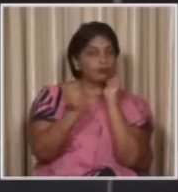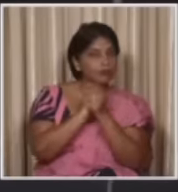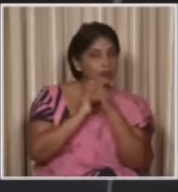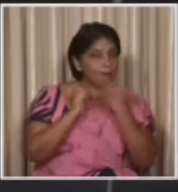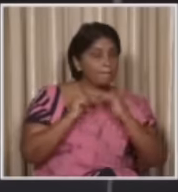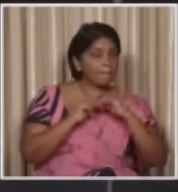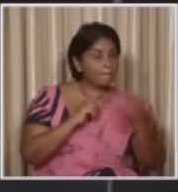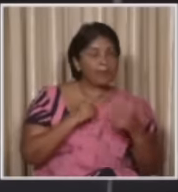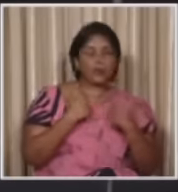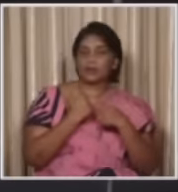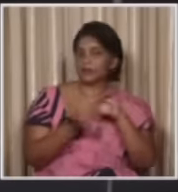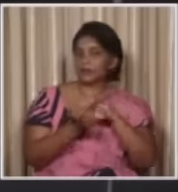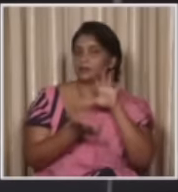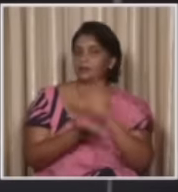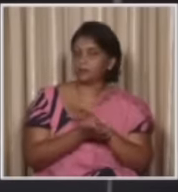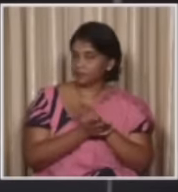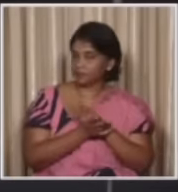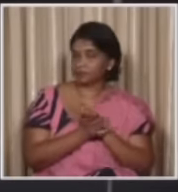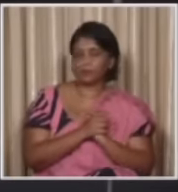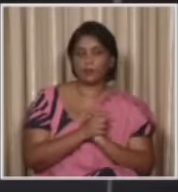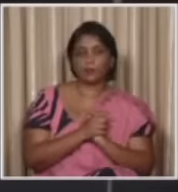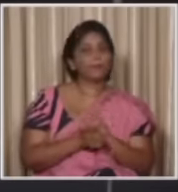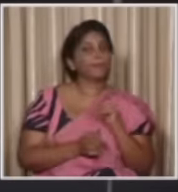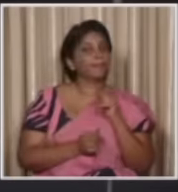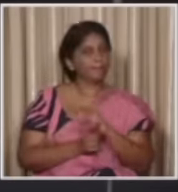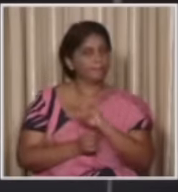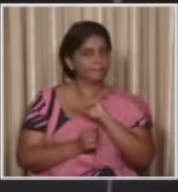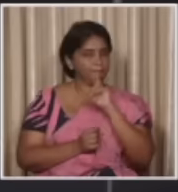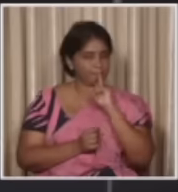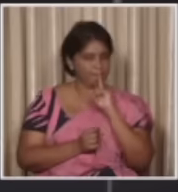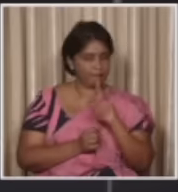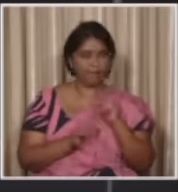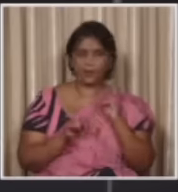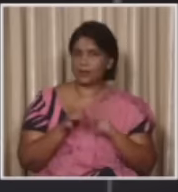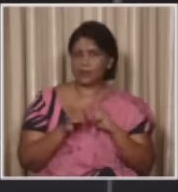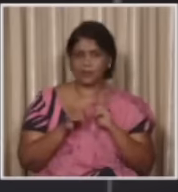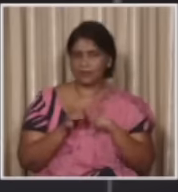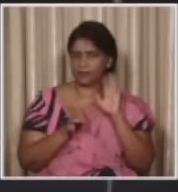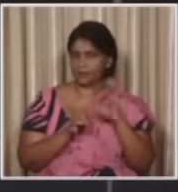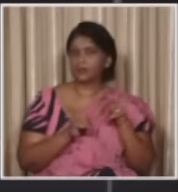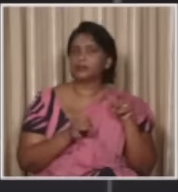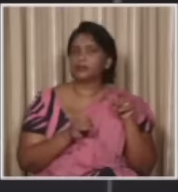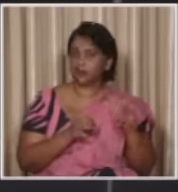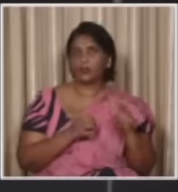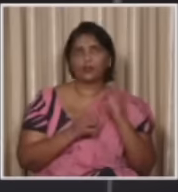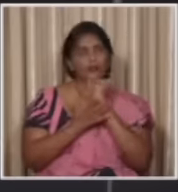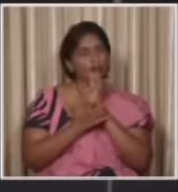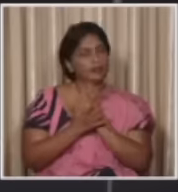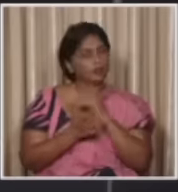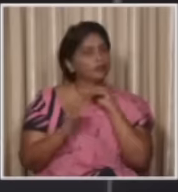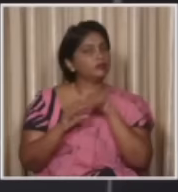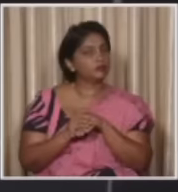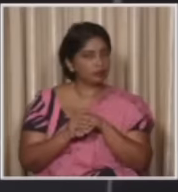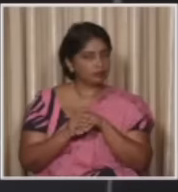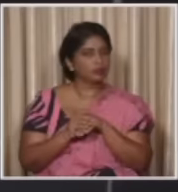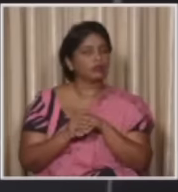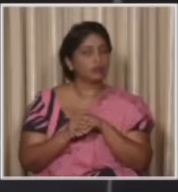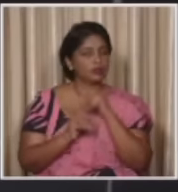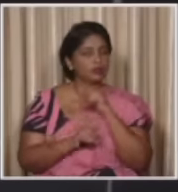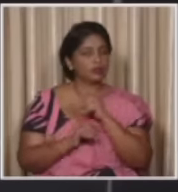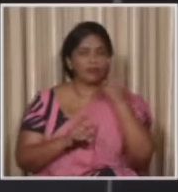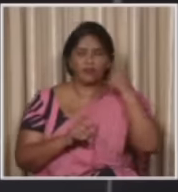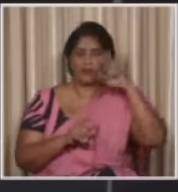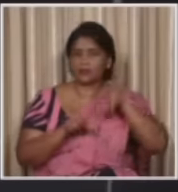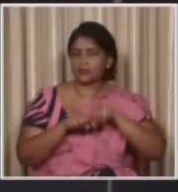වෙන්නේ දැන් මෙතෙන්දි මතුවෙන ප්‍රශ්නේ තමයි මේ ව්‍යවස්ථාදායක ස්වභාවෙදි මේ මේ